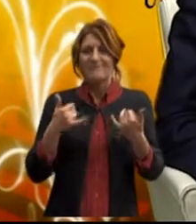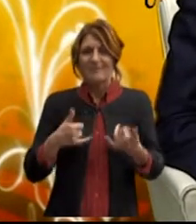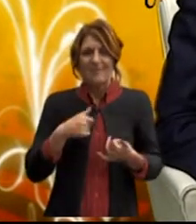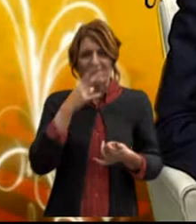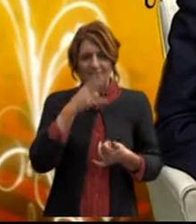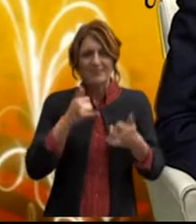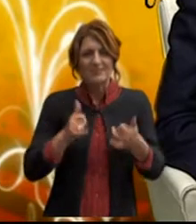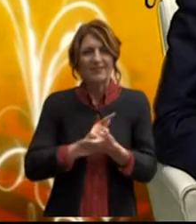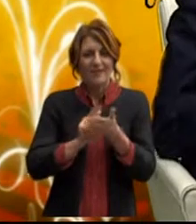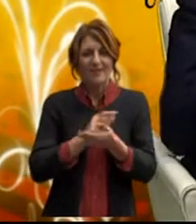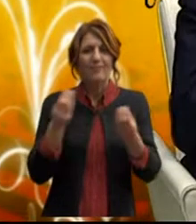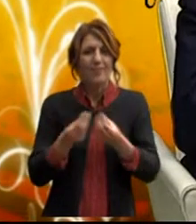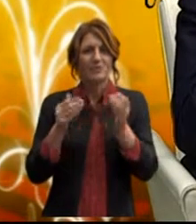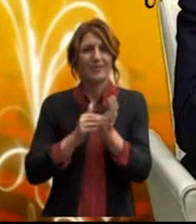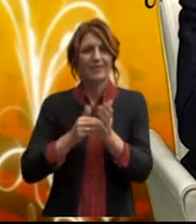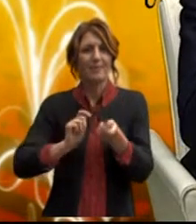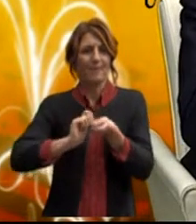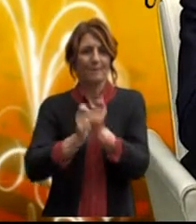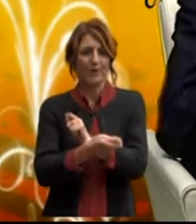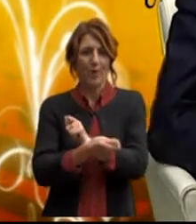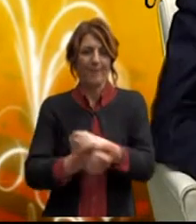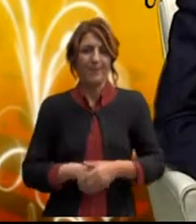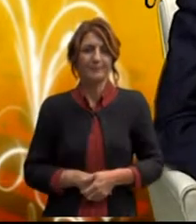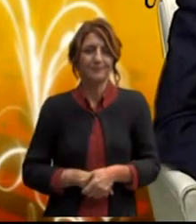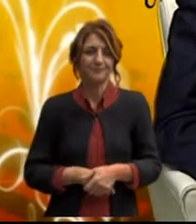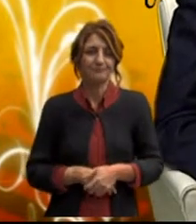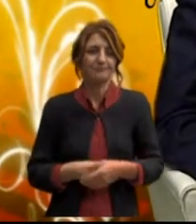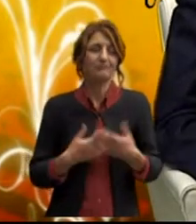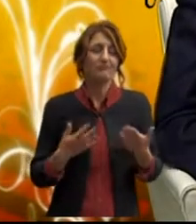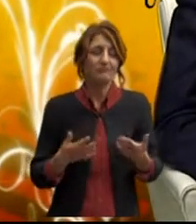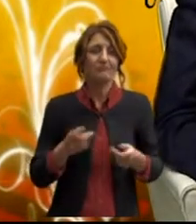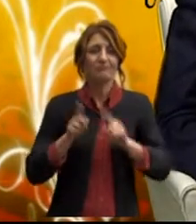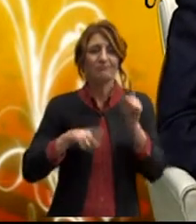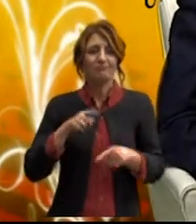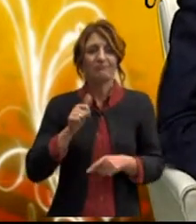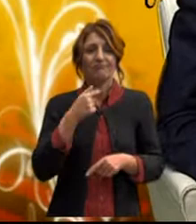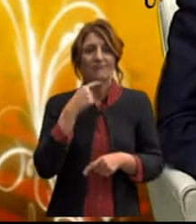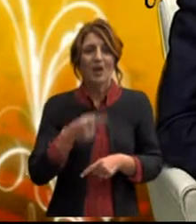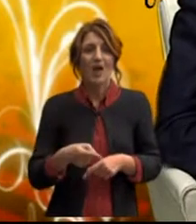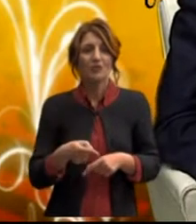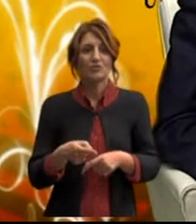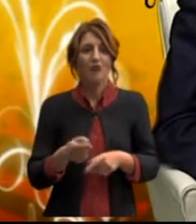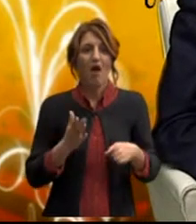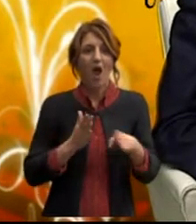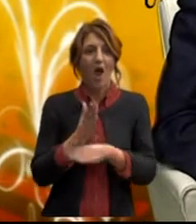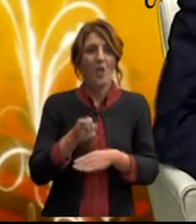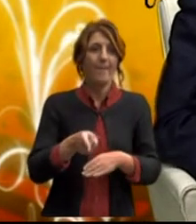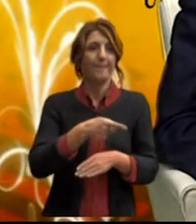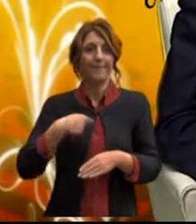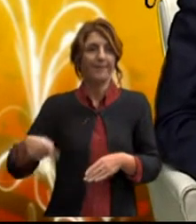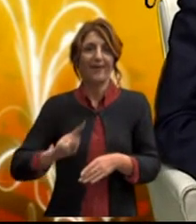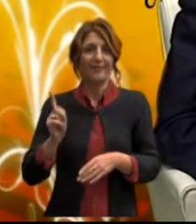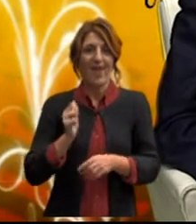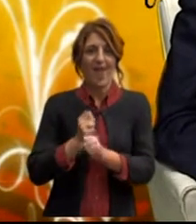da se nešto promijeni. S druge pak strane, obično kažu da ako se mi ne bavimo politikom, politika